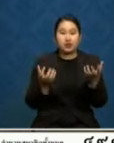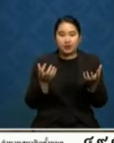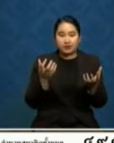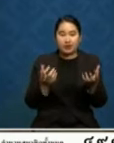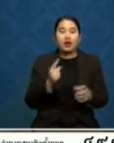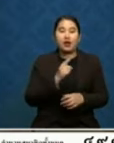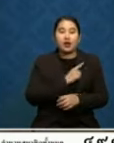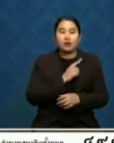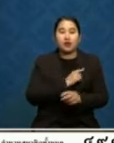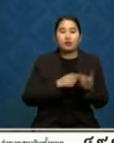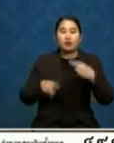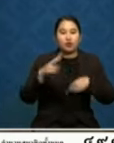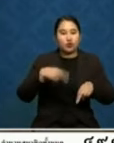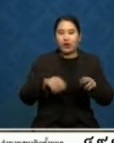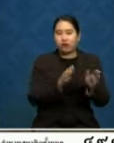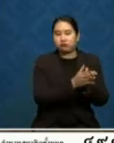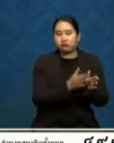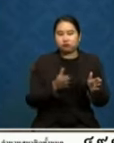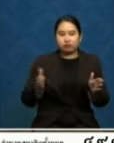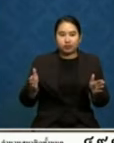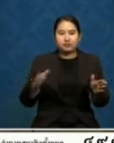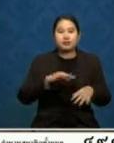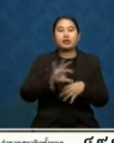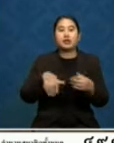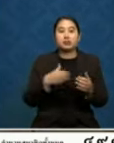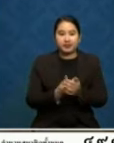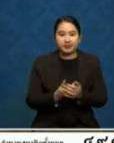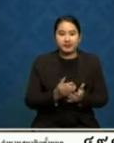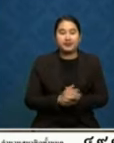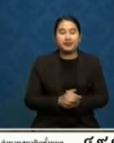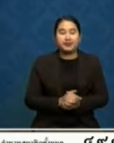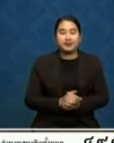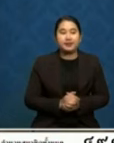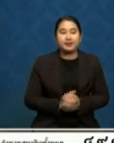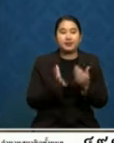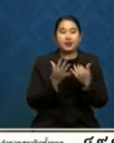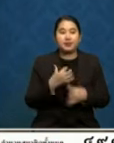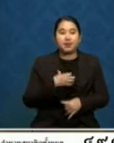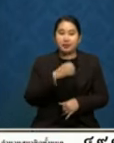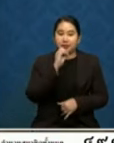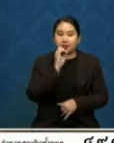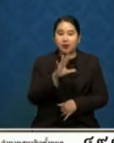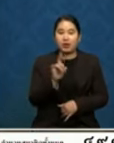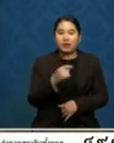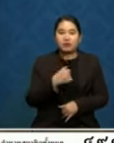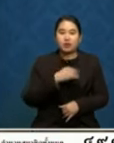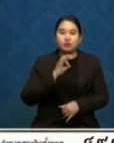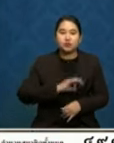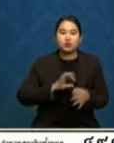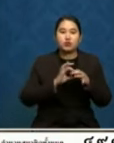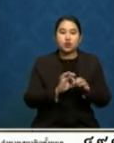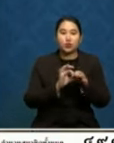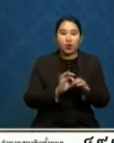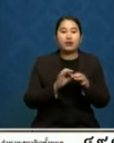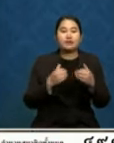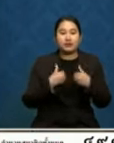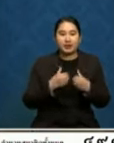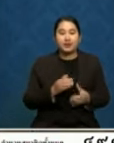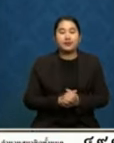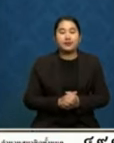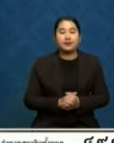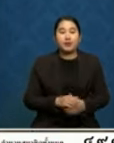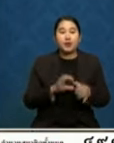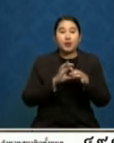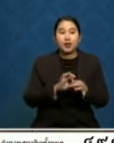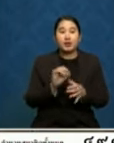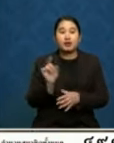ต้องรับผิดชอบทั้งต้นน้ำกลางน้ำปลายน้ำสิ่งที่ผมกราบเรียนท่านประธานคือผมกังวลครับท่านประธานครับกังวลในการ